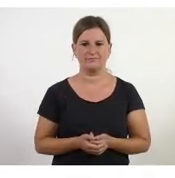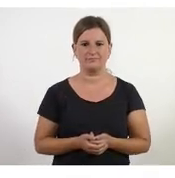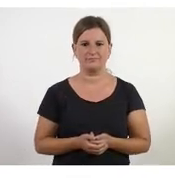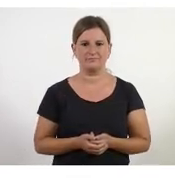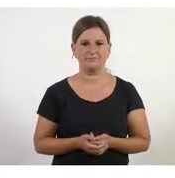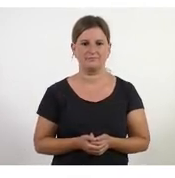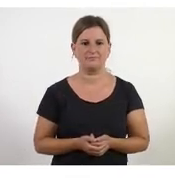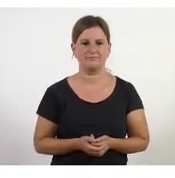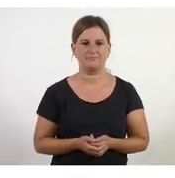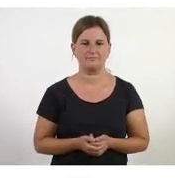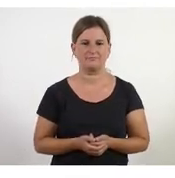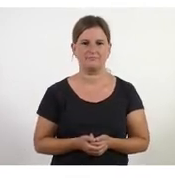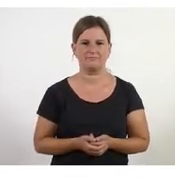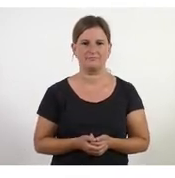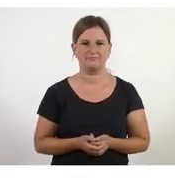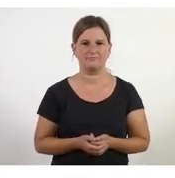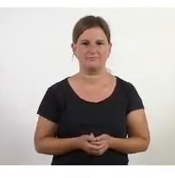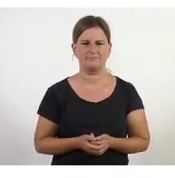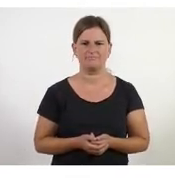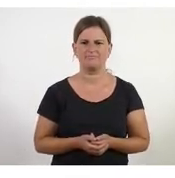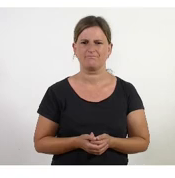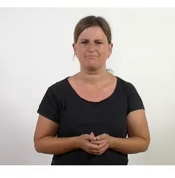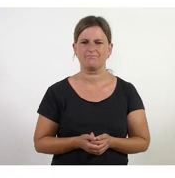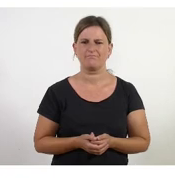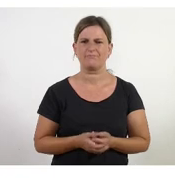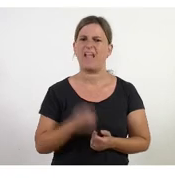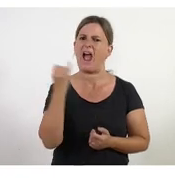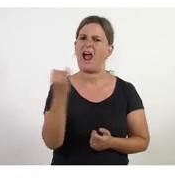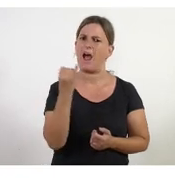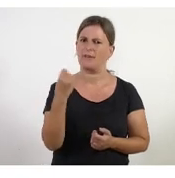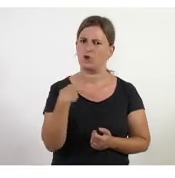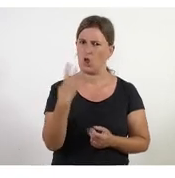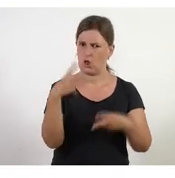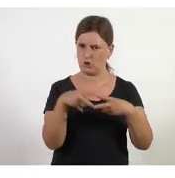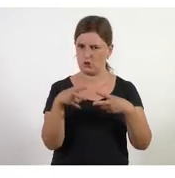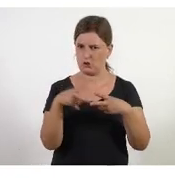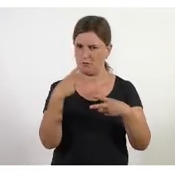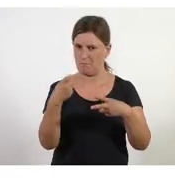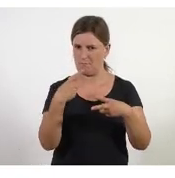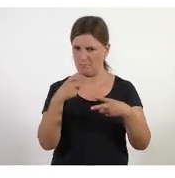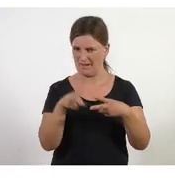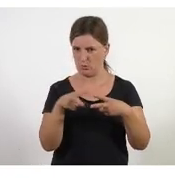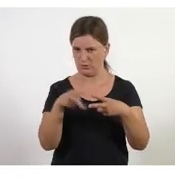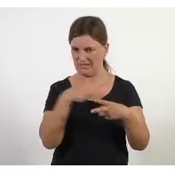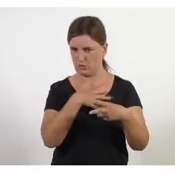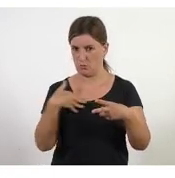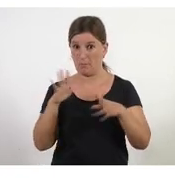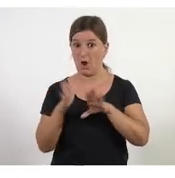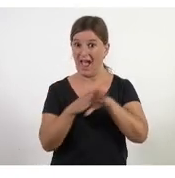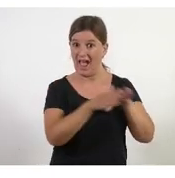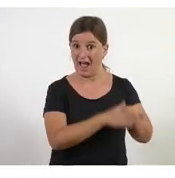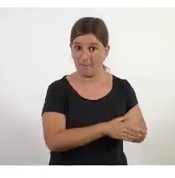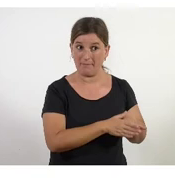Javier, jo tinc un parell de preguntes que després, si vols, et comento, però sí que tenim un parell de preguntes